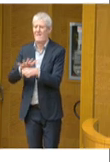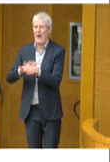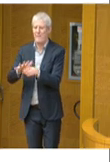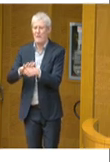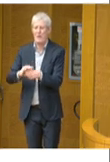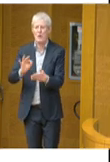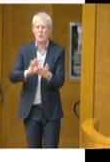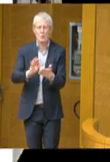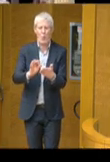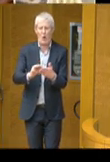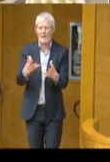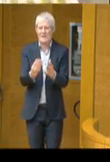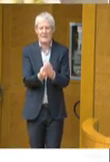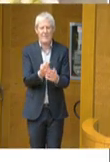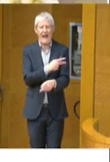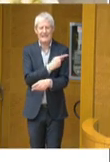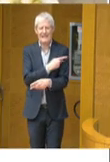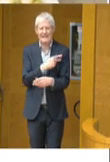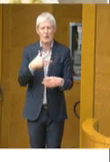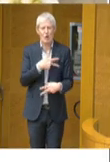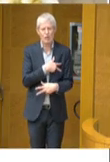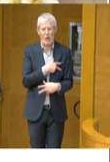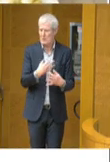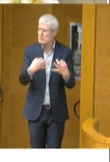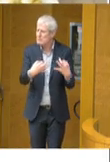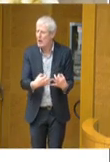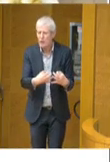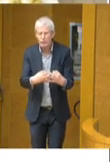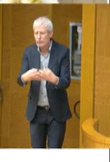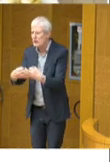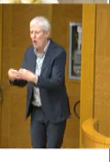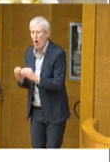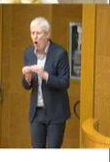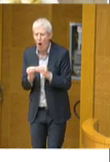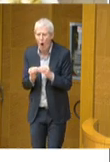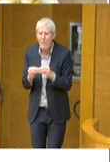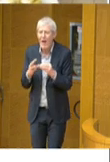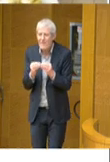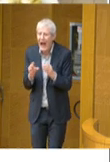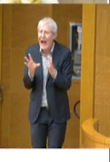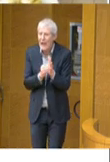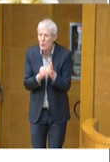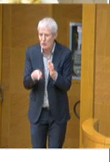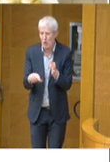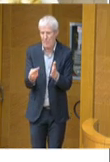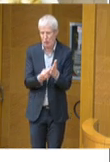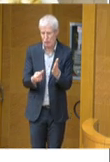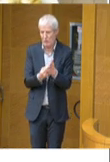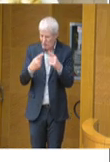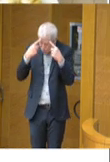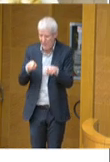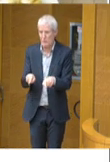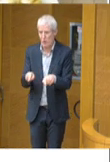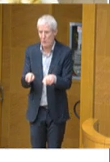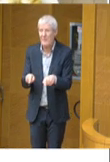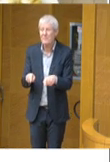la scuola, insieme agli assistenti sociali, che decidono la modalità di attuazione di questo progetto.